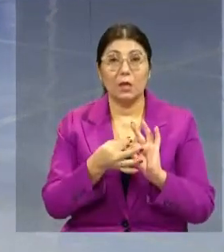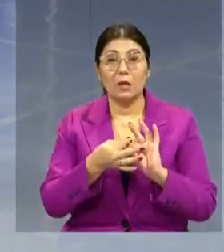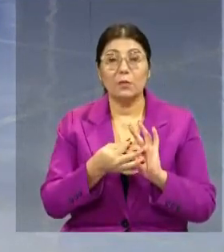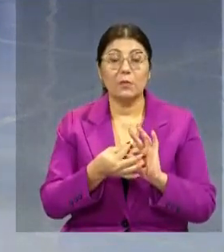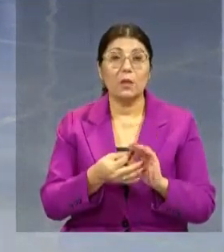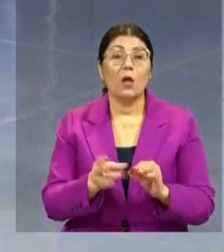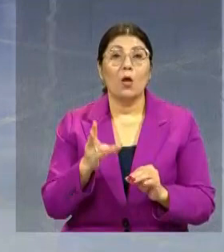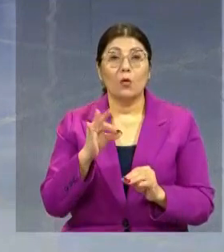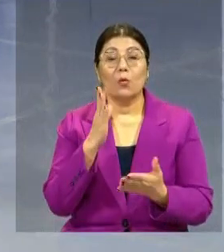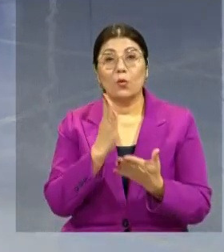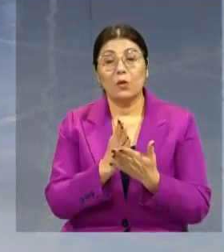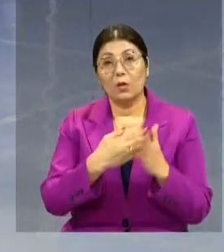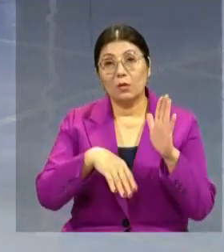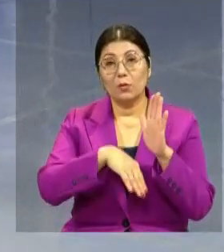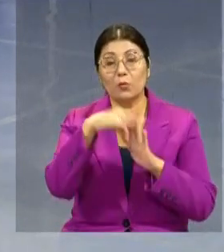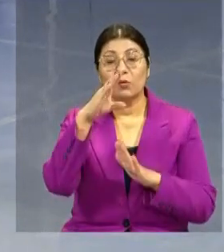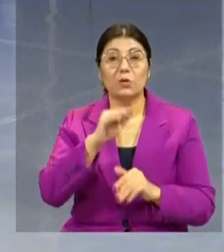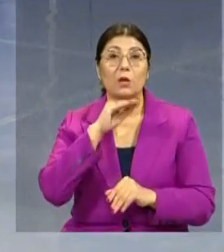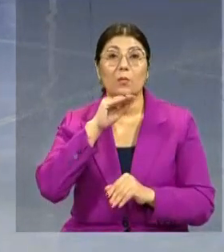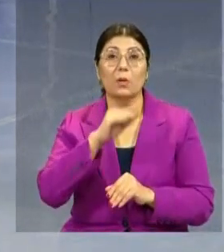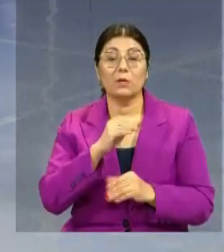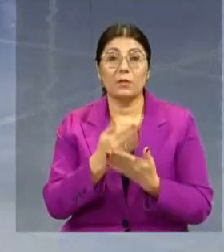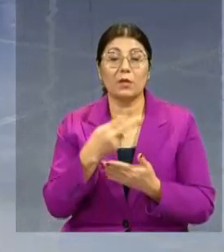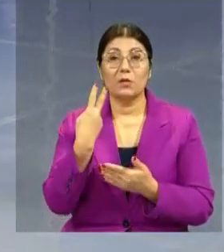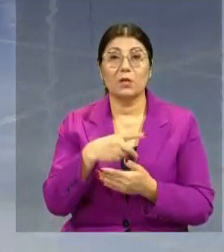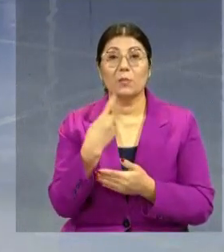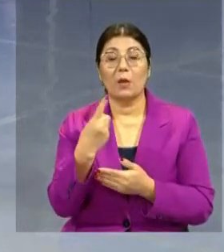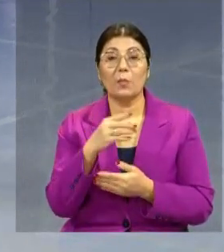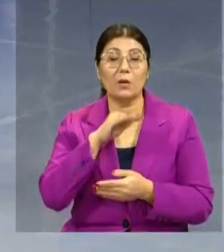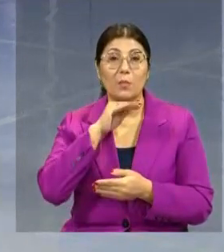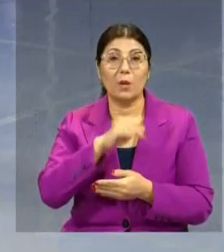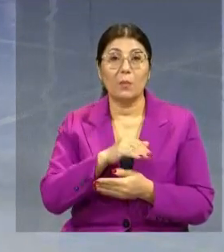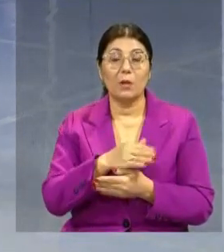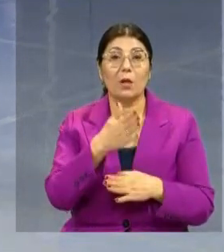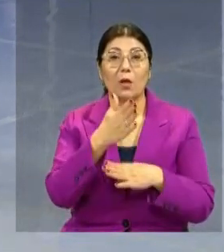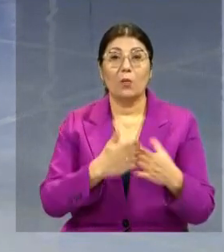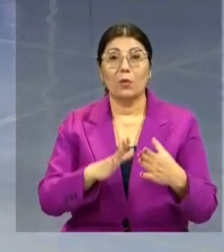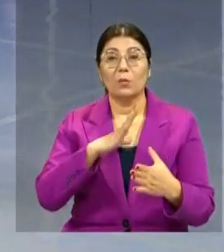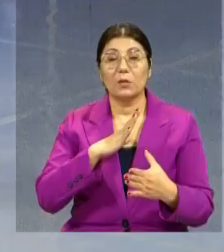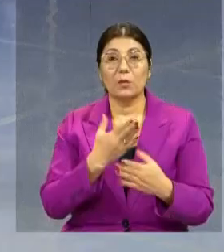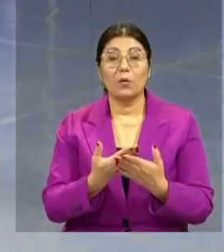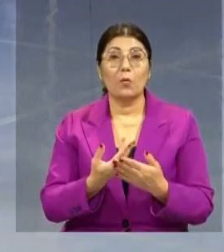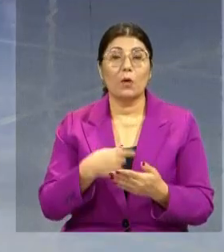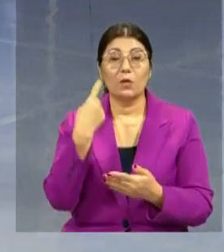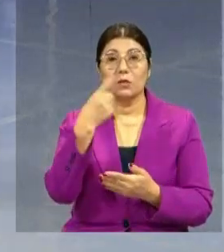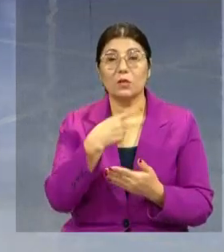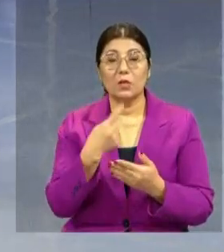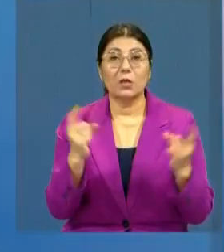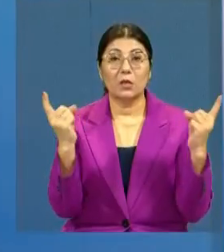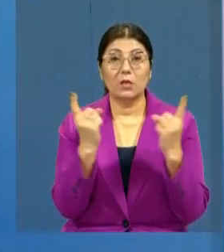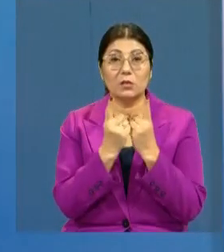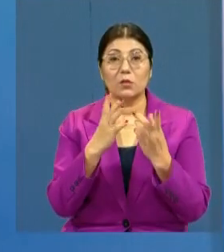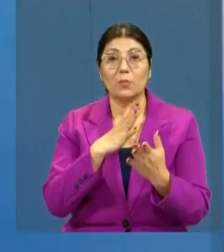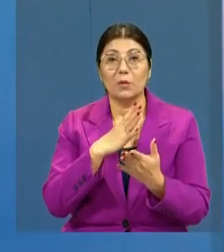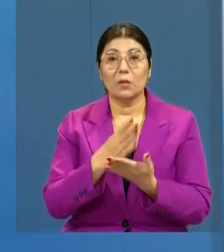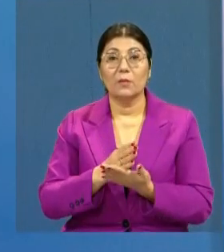мамандар бар облысымызда, соған қатысты бір 21 маман бөлінген болатын. Оған жекеге арнайы жеке кездесу ұйымдастырып, соны